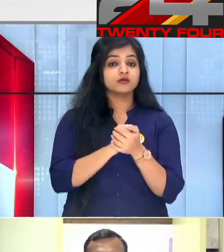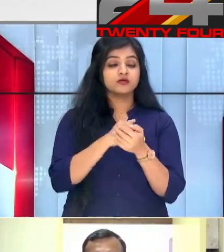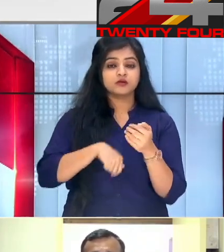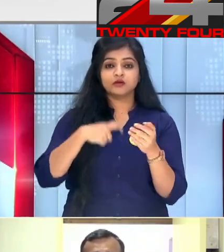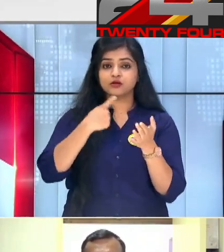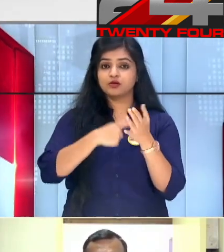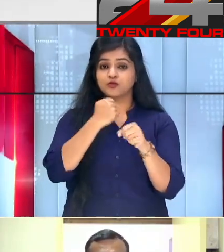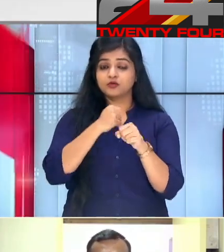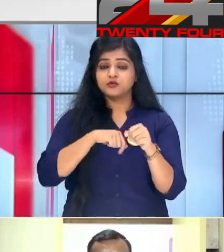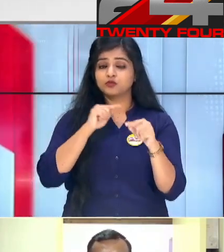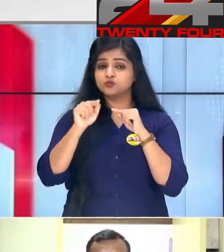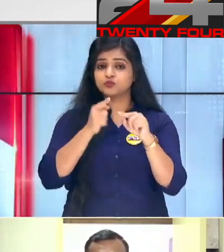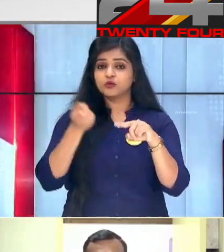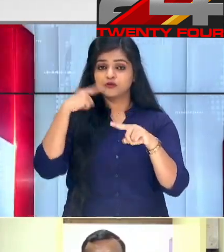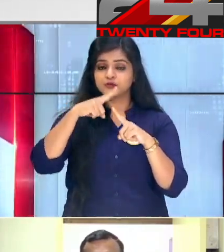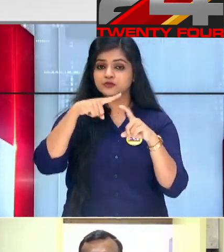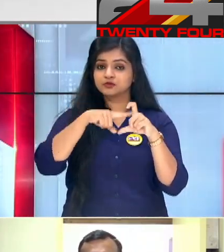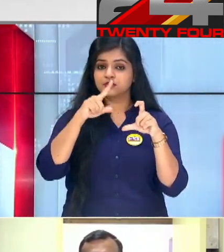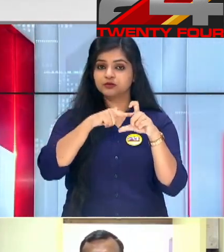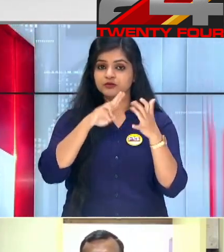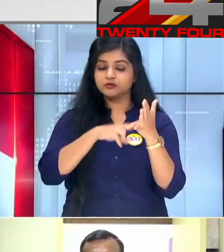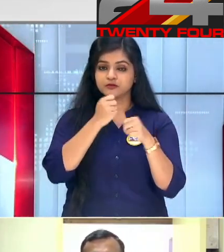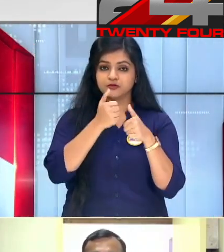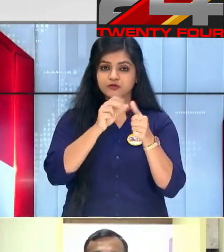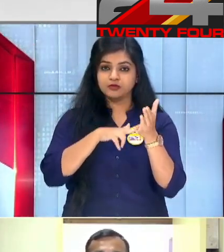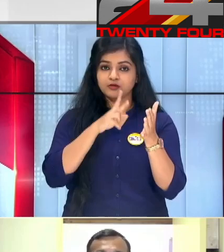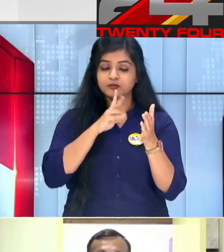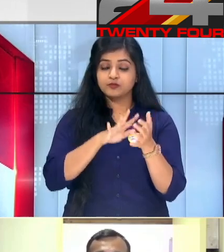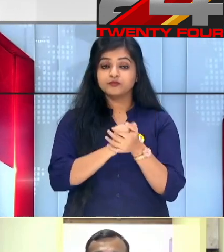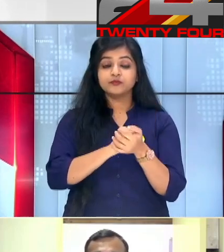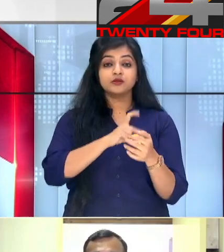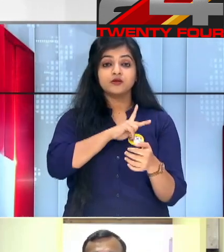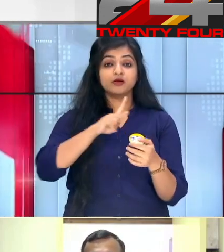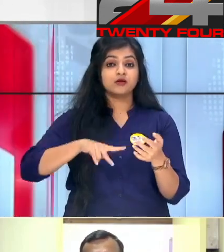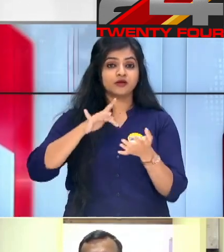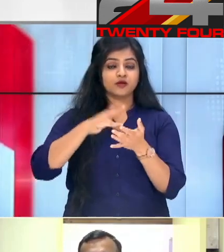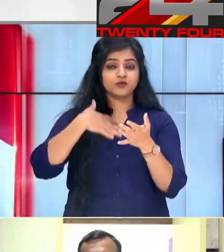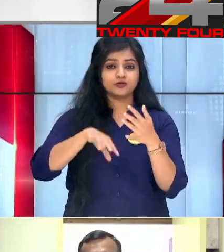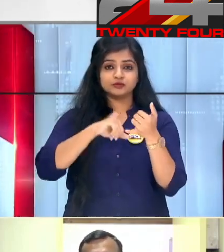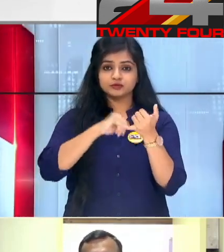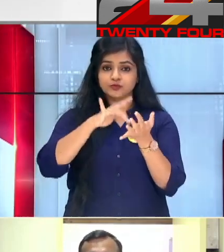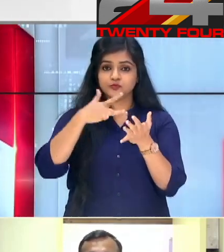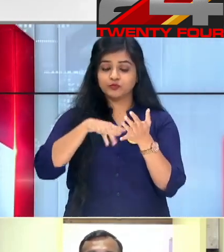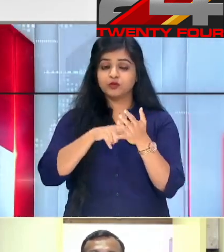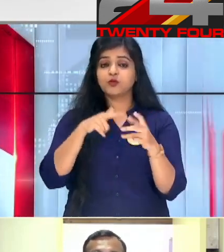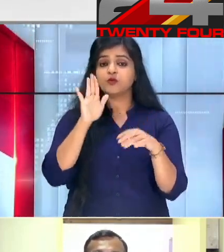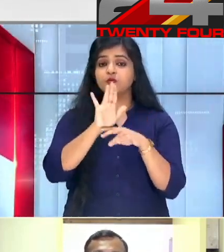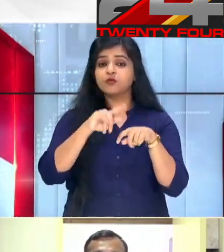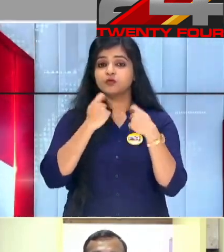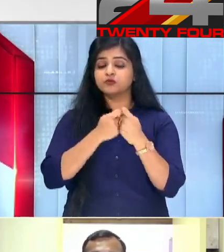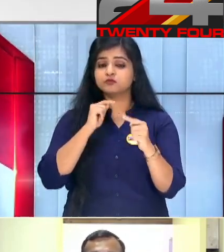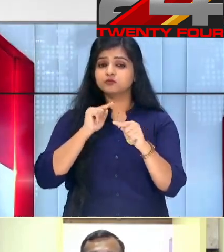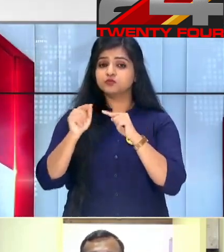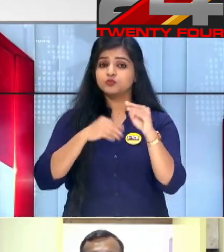വിമർശനം തെലങ്കാനയിൽ അദ്ദേഹം ഉന്നയിച്ചിരുന്നു. മാത്രമല്ല, കർണാടകയിൽ ശിവമോഗയിൽ സമാനമായ രീതിയിൽ കോൺഗ്രസിനെതിരെ വലിയ തോതിലുള്ള